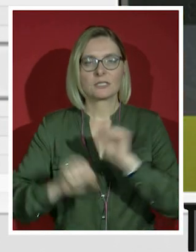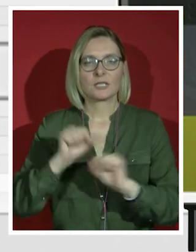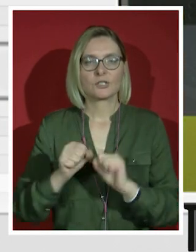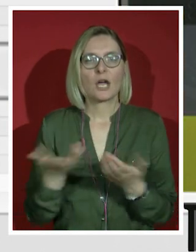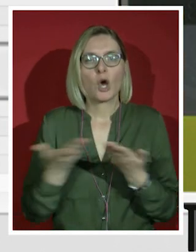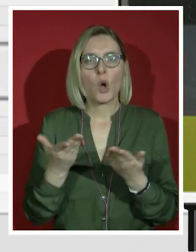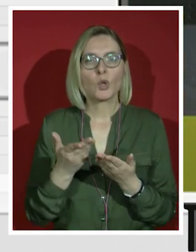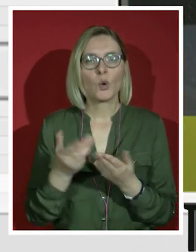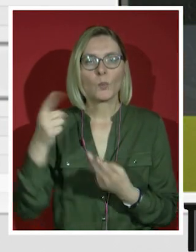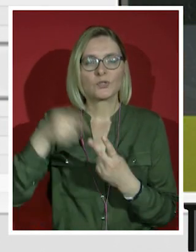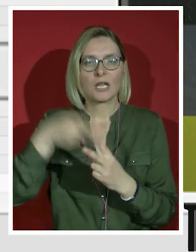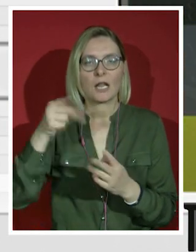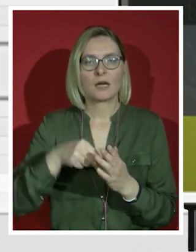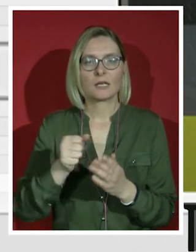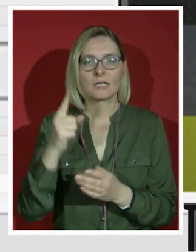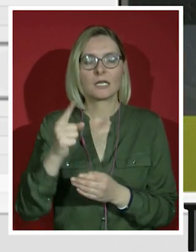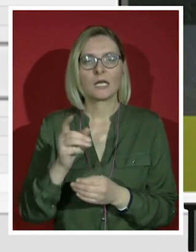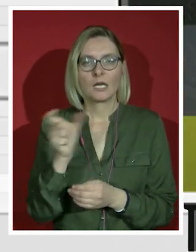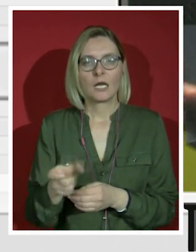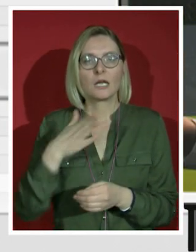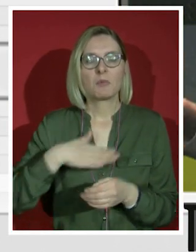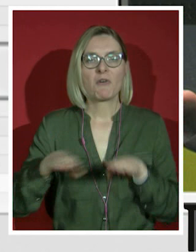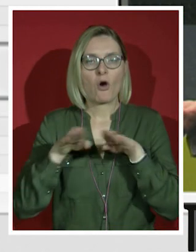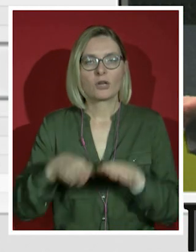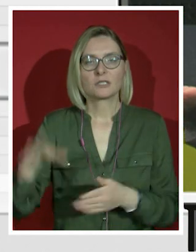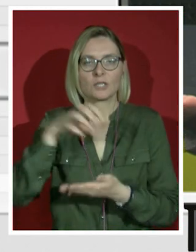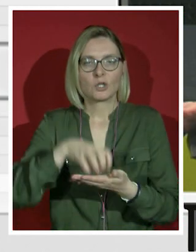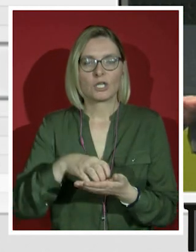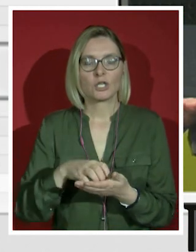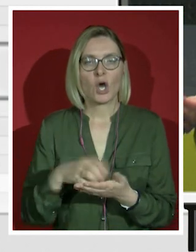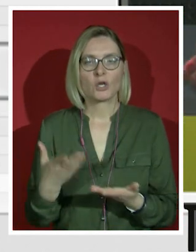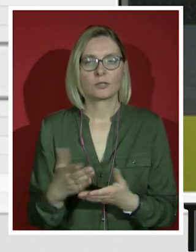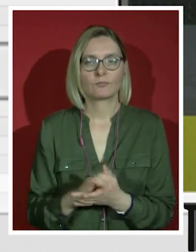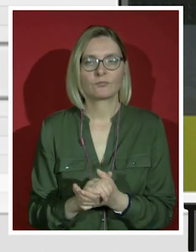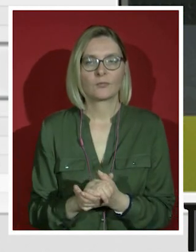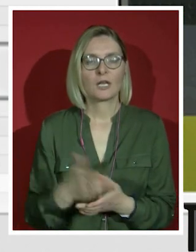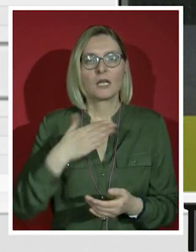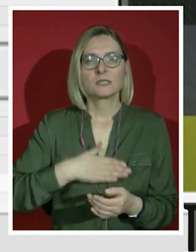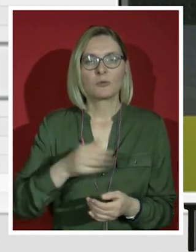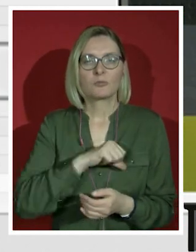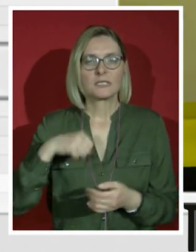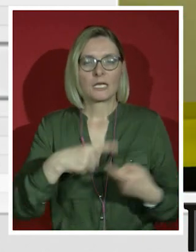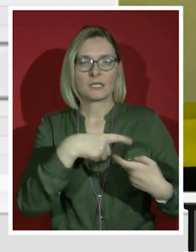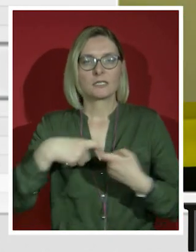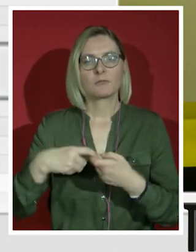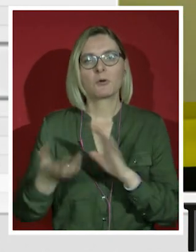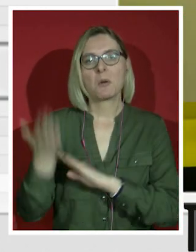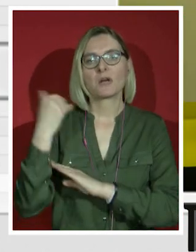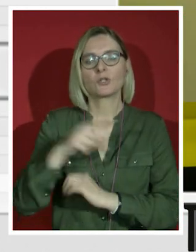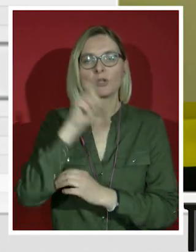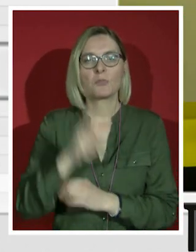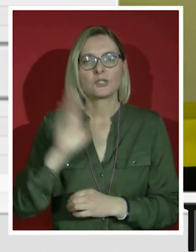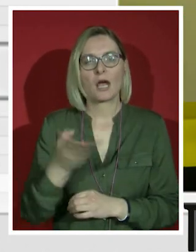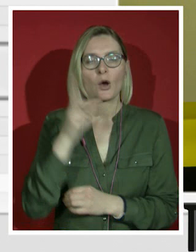пчелари имаме на Охридскиот регион, колку пчелни семејства имаме? Само би сакал да се надобазам на претходното прашање, ако